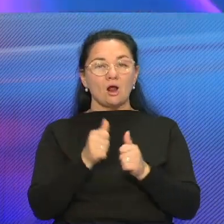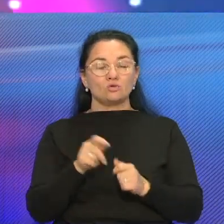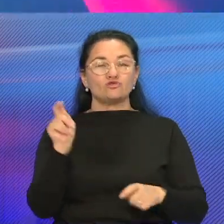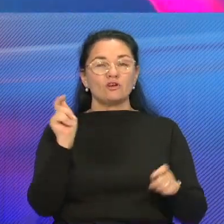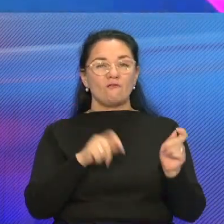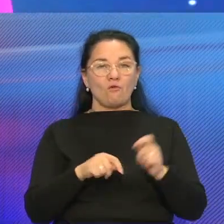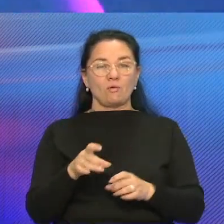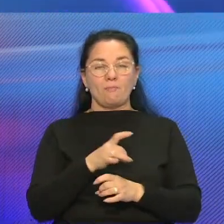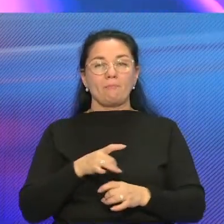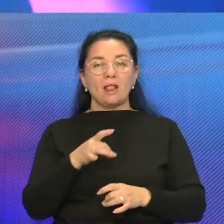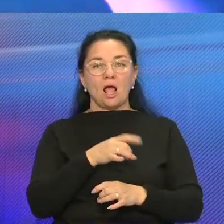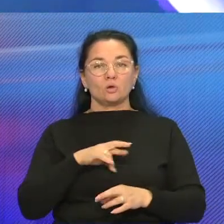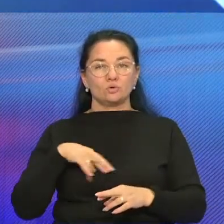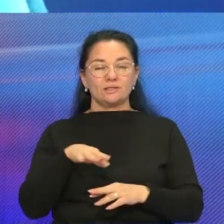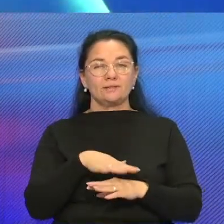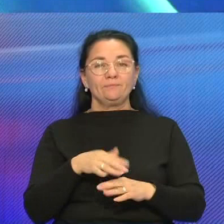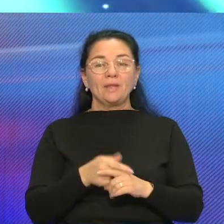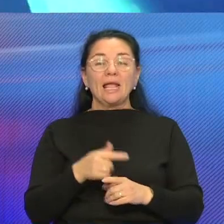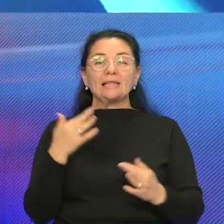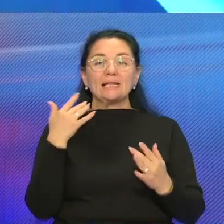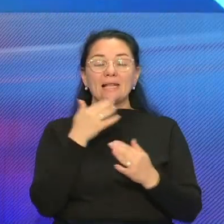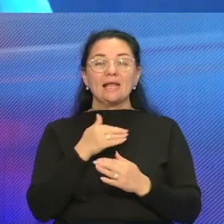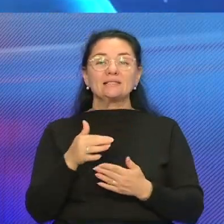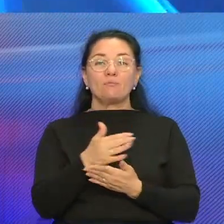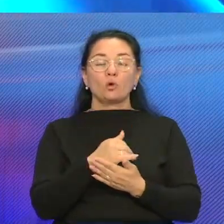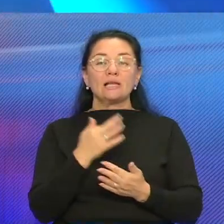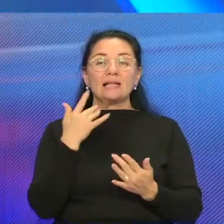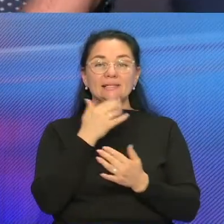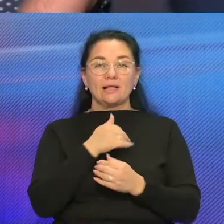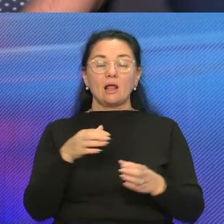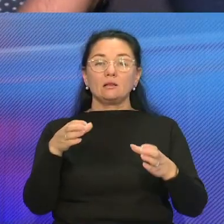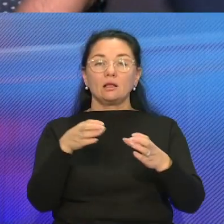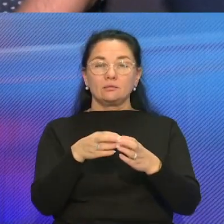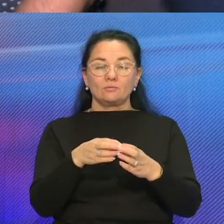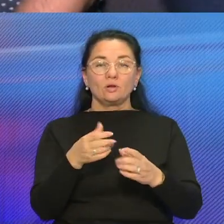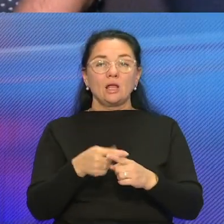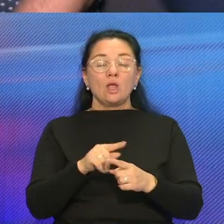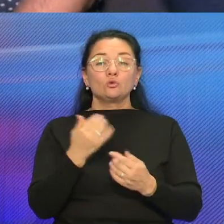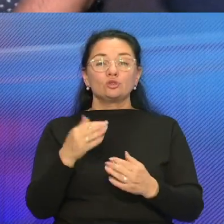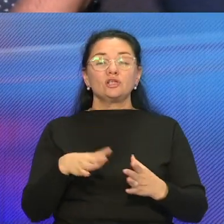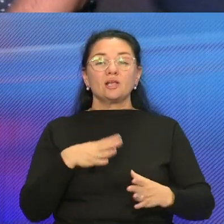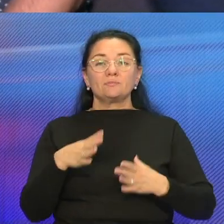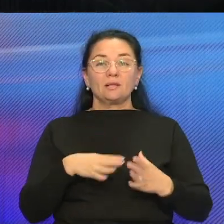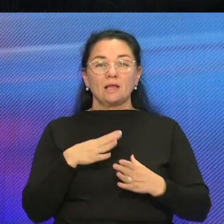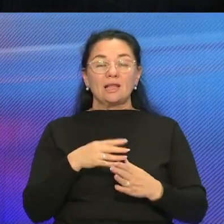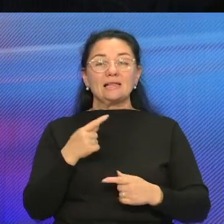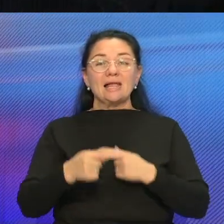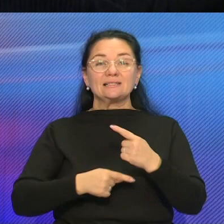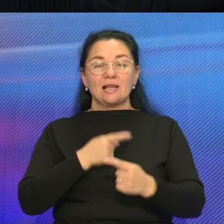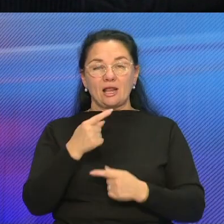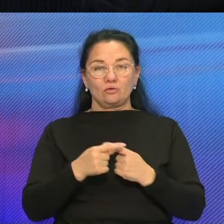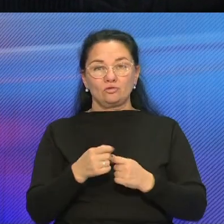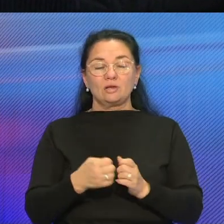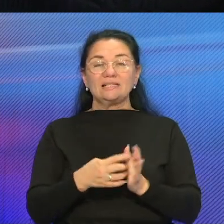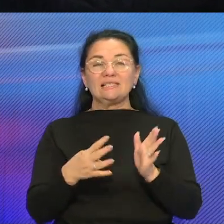Йон демонструє кондиції резерву для національних сборних. До слова, уже зараз починається подрихтовка до наступних стартов. 19-е